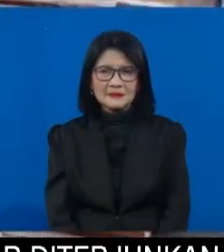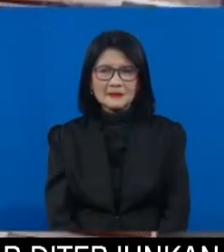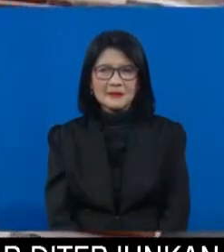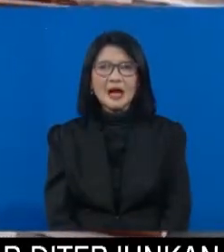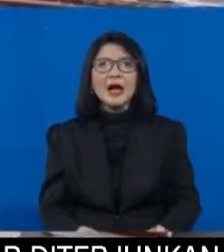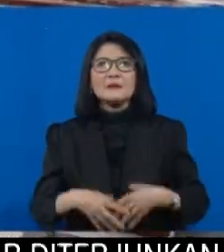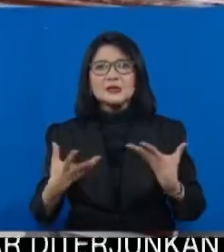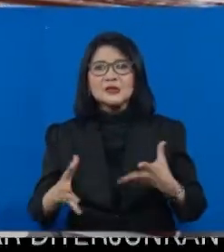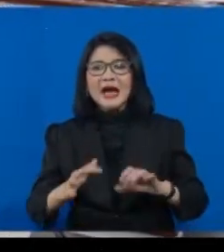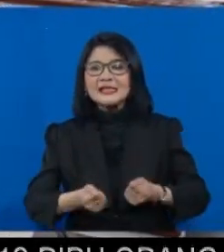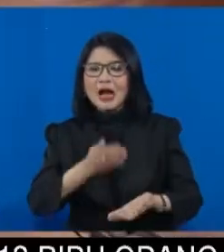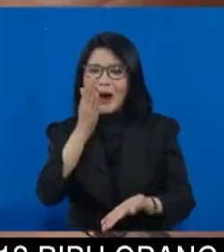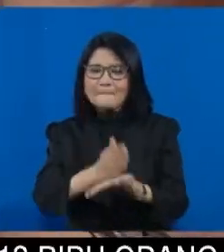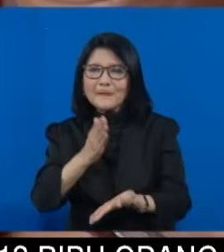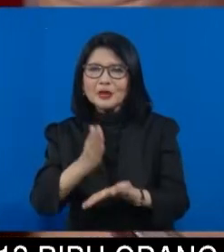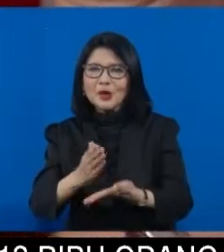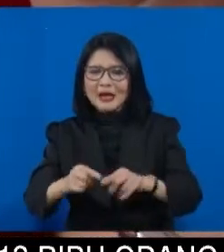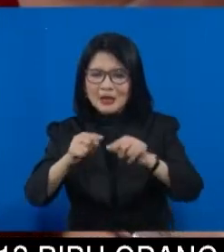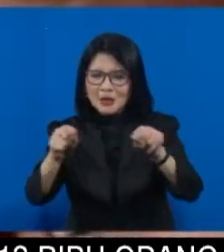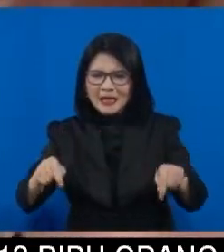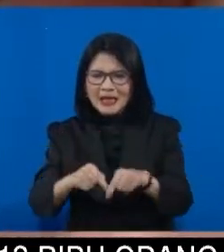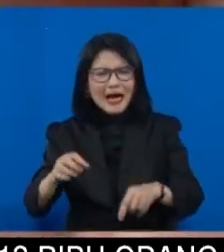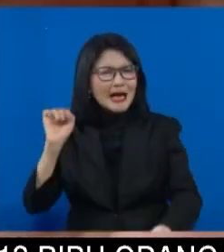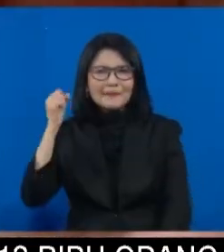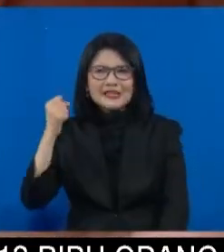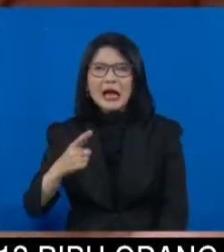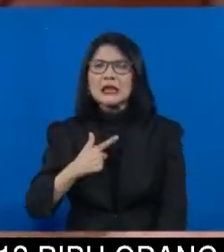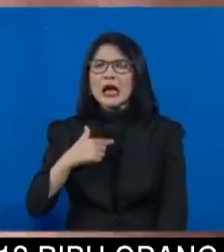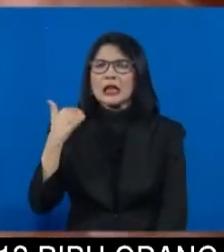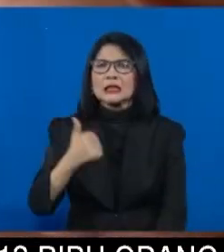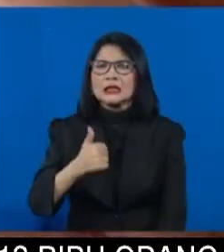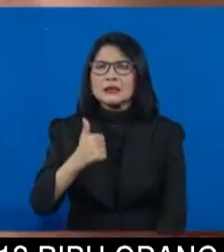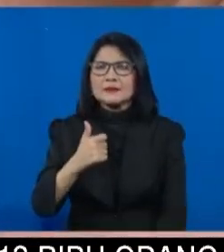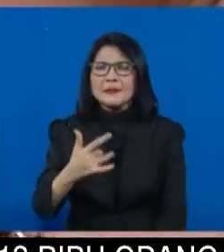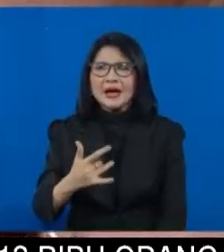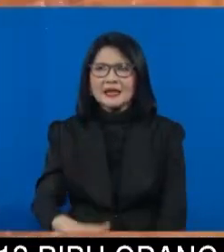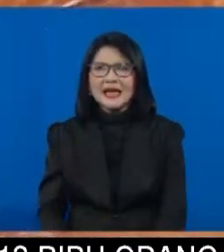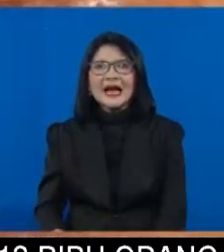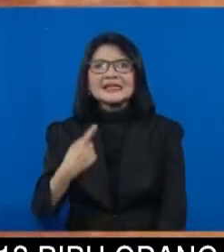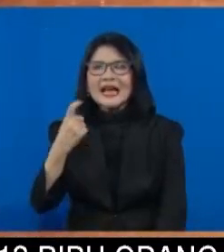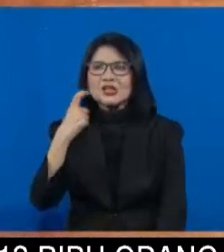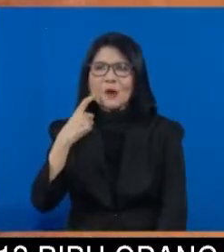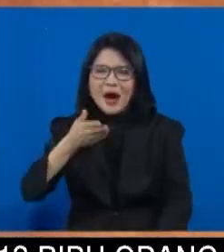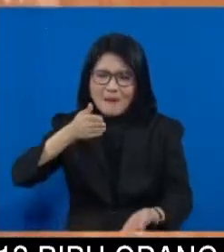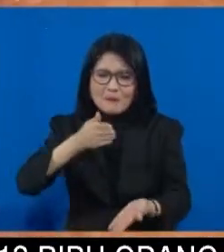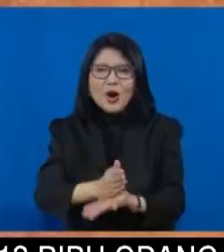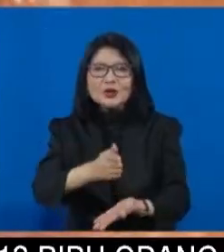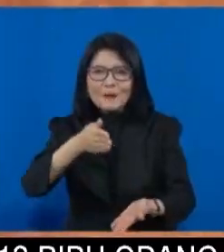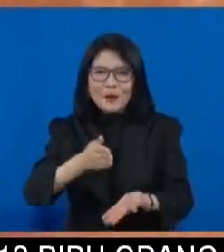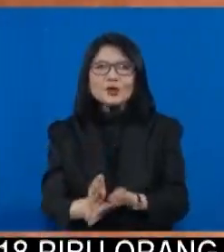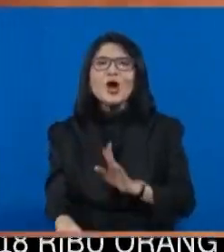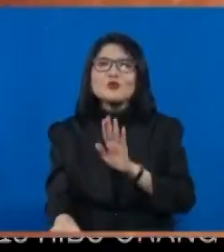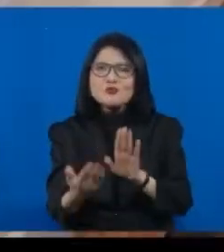Meskipun hasil potongan saya tidak bisa membentuk kotak dadu, saya tak patah semangat. Tetap saya coba potong lagi dan